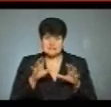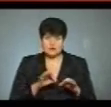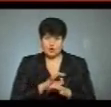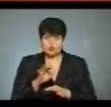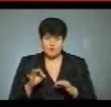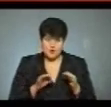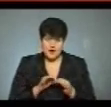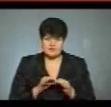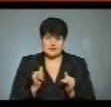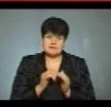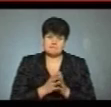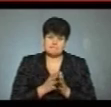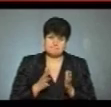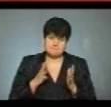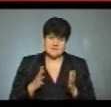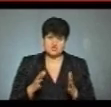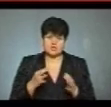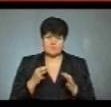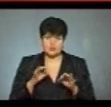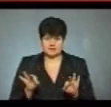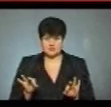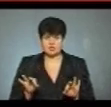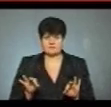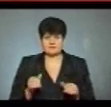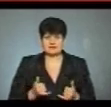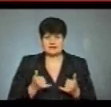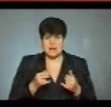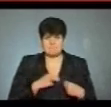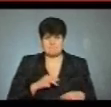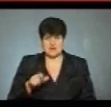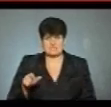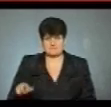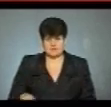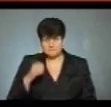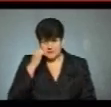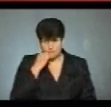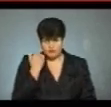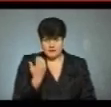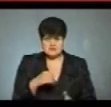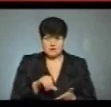працю та більш буде демократичним для працівників. Я